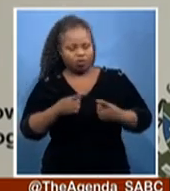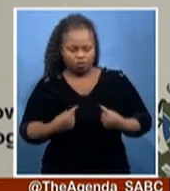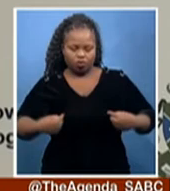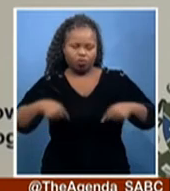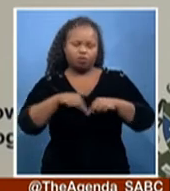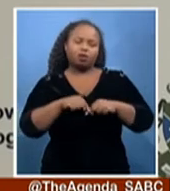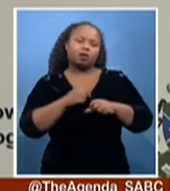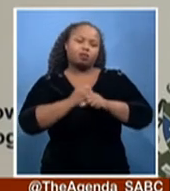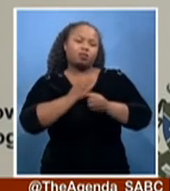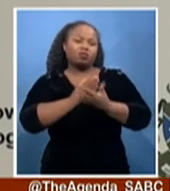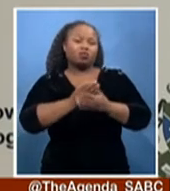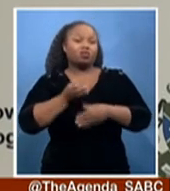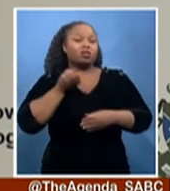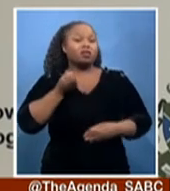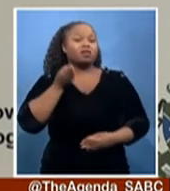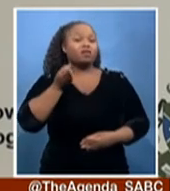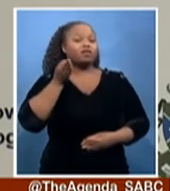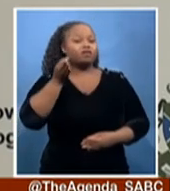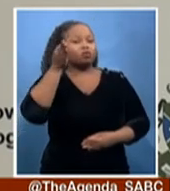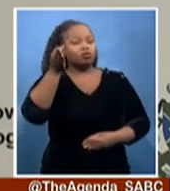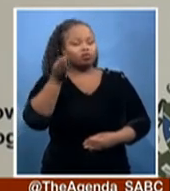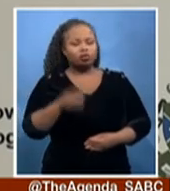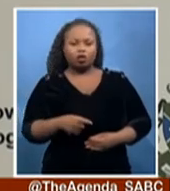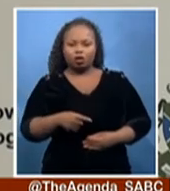ka rona bo